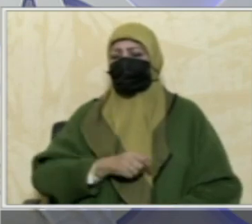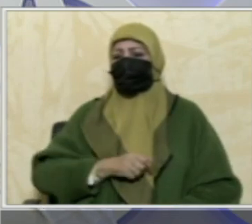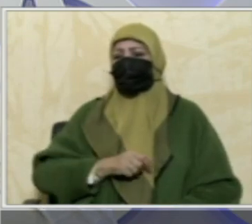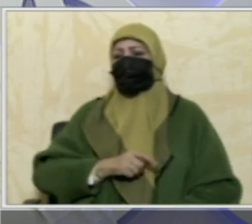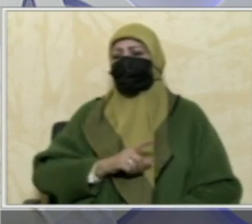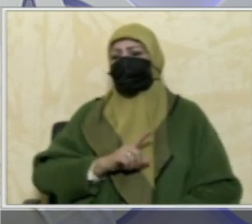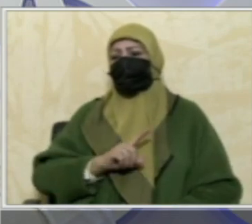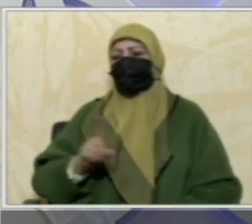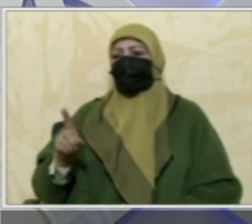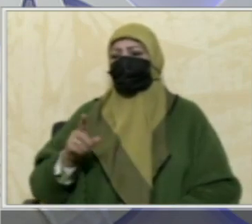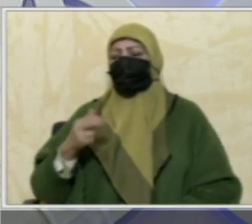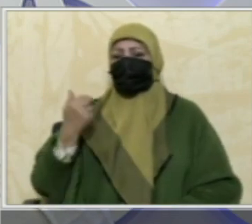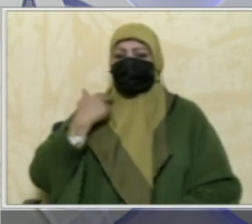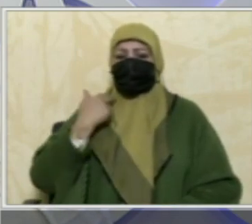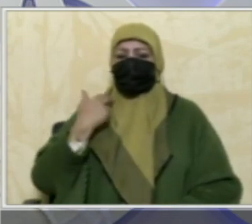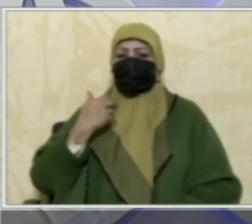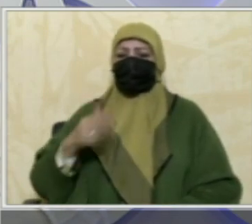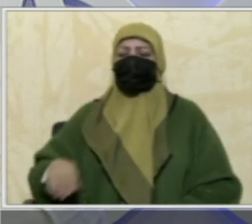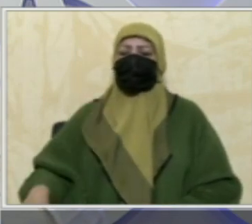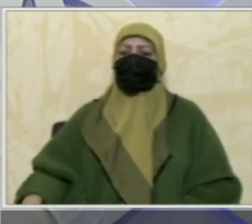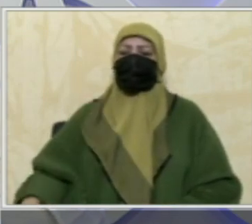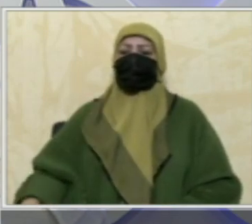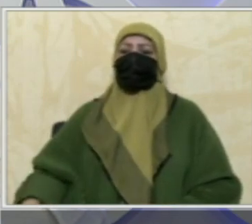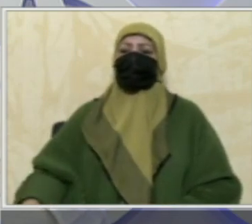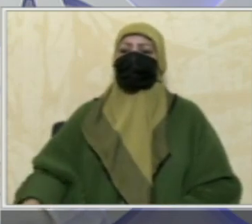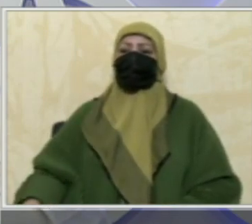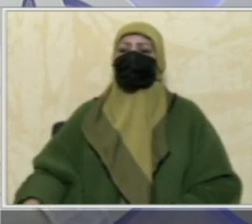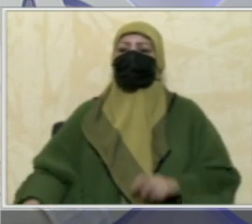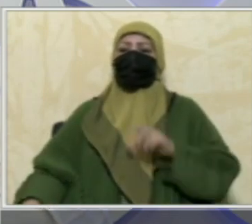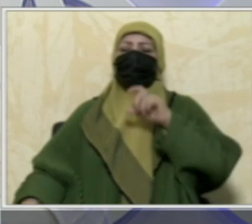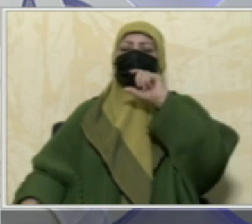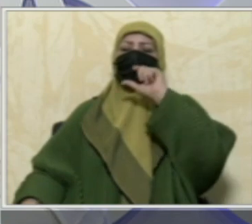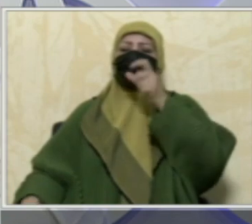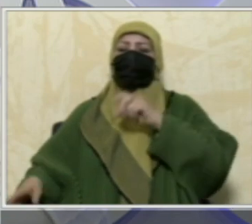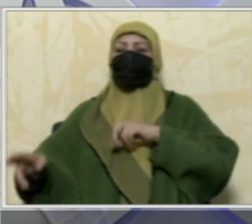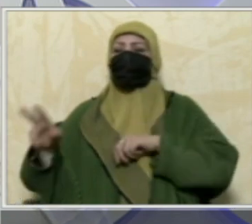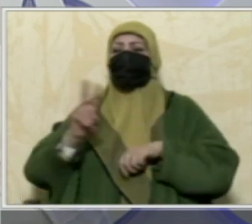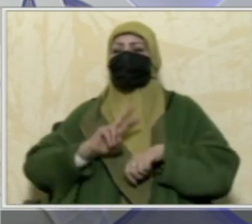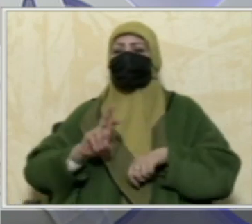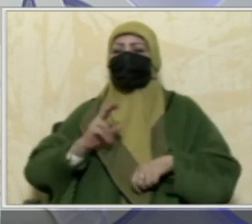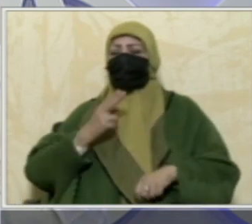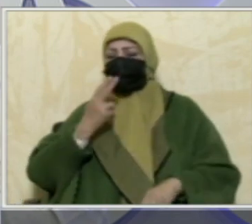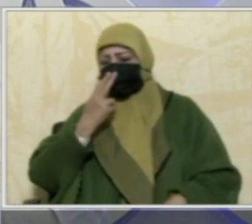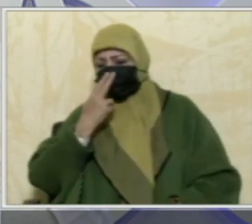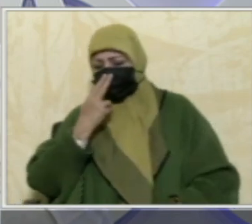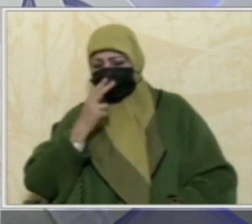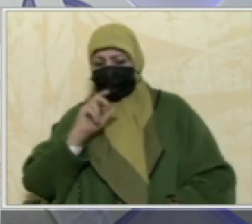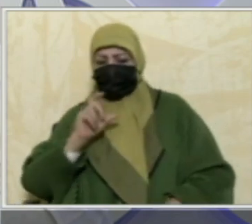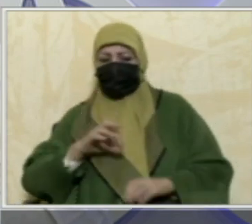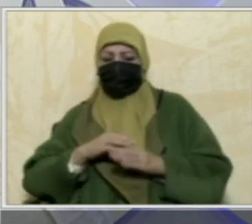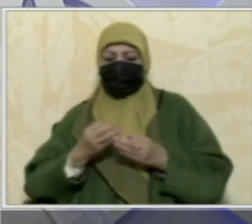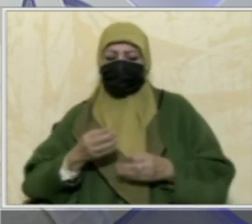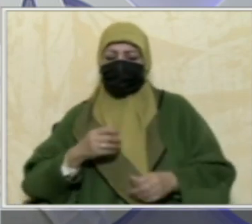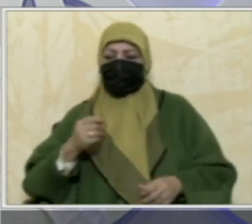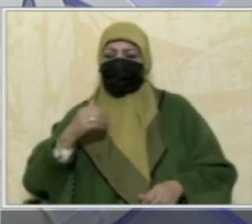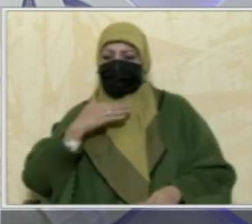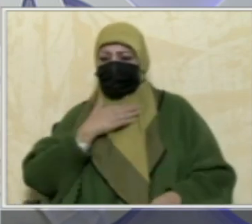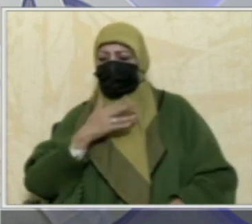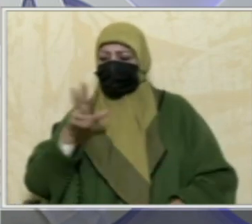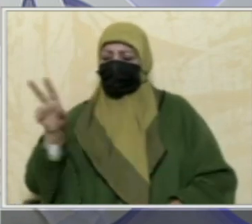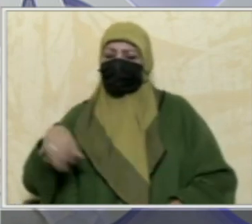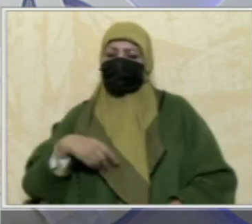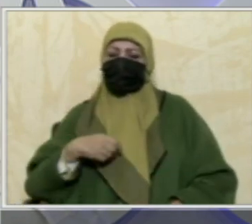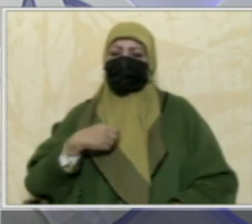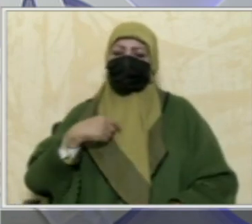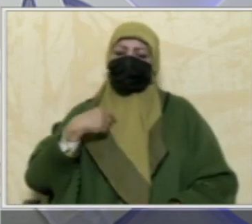سالم قصد بسؤاله ما جرت به العاده في مجتمعنا اليوم تشتري الاضحيه من الشخص بالعاجل مش بالعاجل ولكن